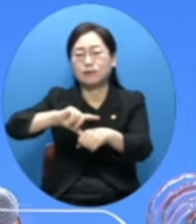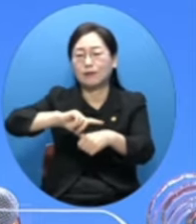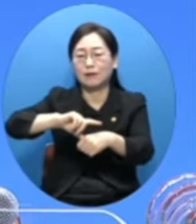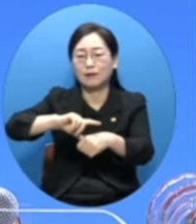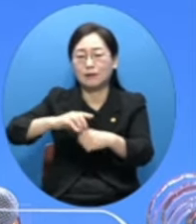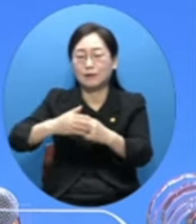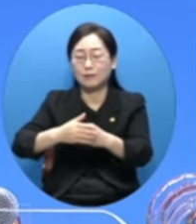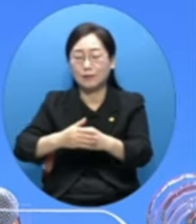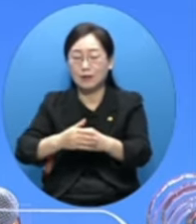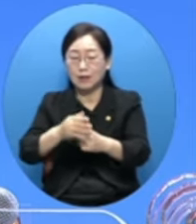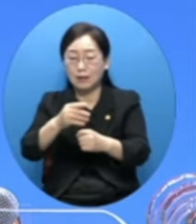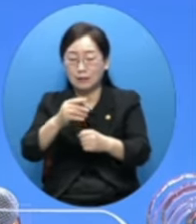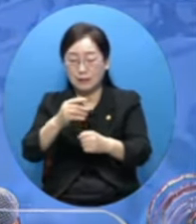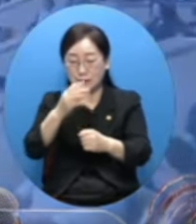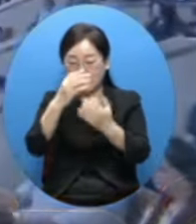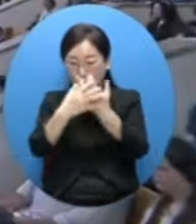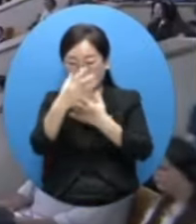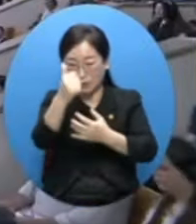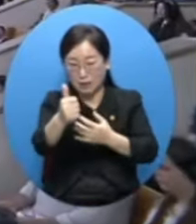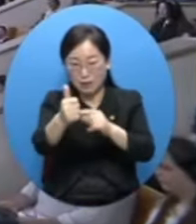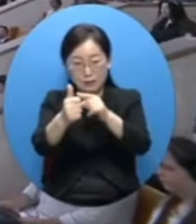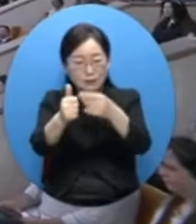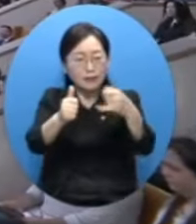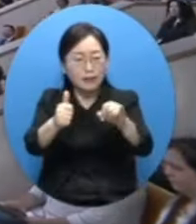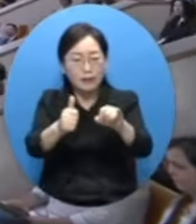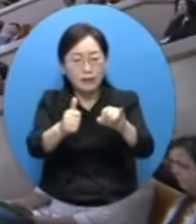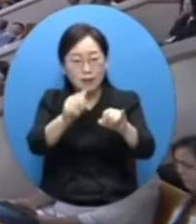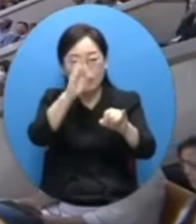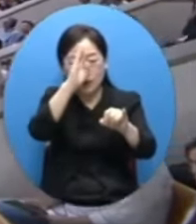병상에 누워있다가 죽었습니다.